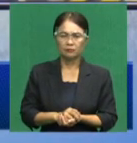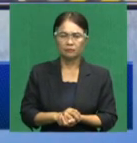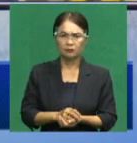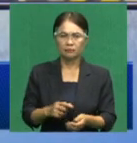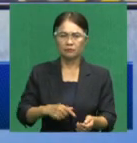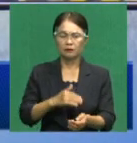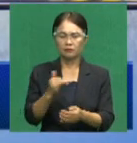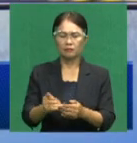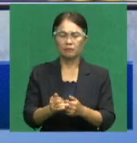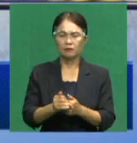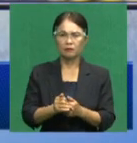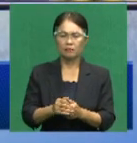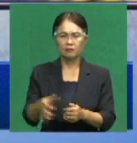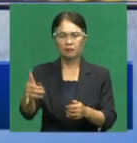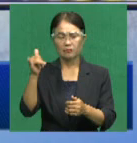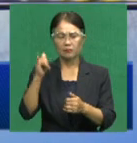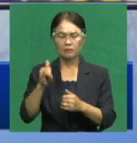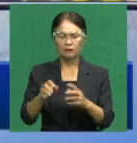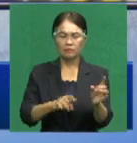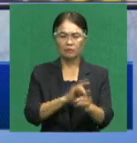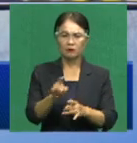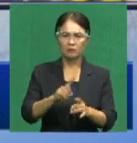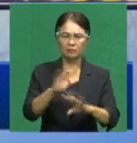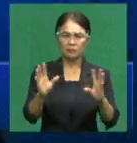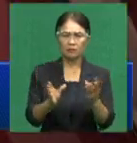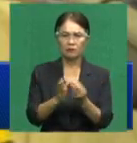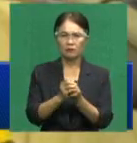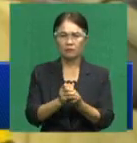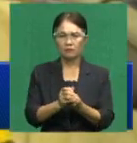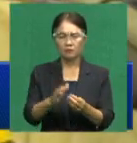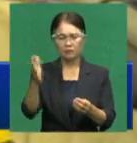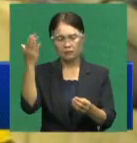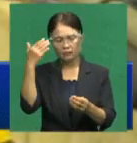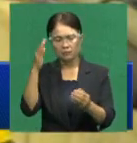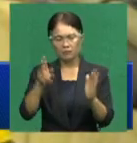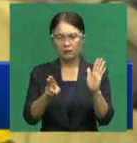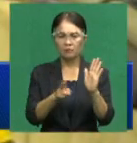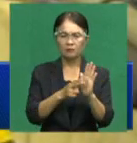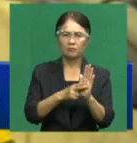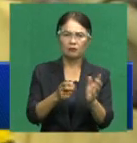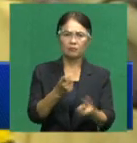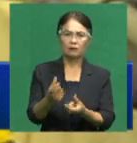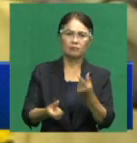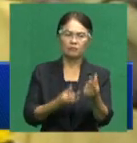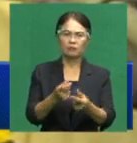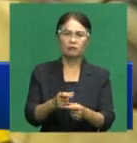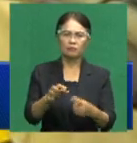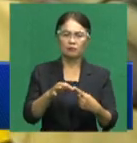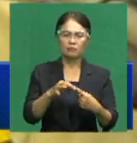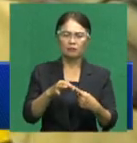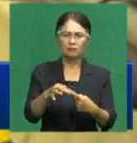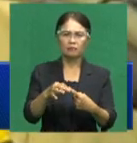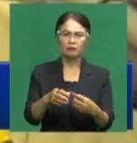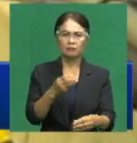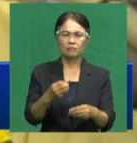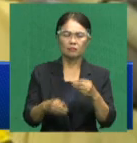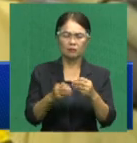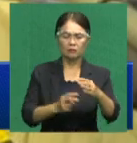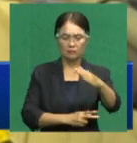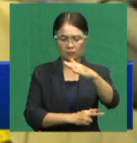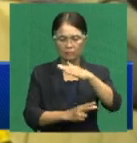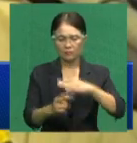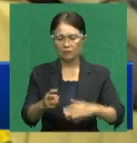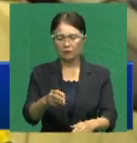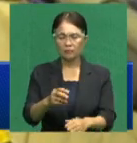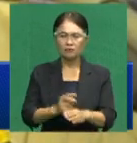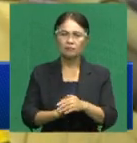ដោយសារតែនៅម្សិលមិញមានពលរដ្ឋមួយចំនួនគាត់មិនទាន់បានដឹងច្បាស់អំពីការធ្វើដំណើរជាពិសេសគឺការជួសជុលស្ពានមនីវ